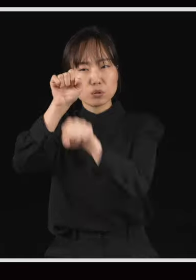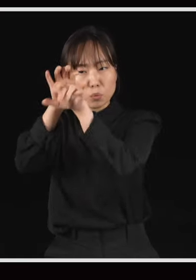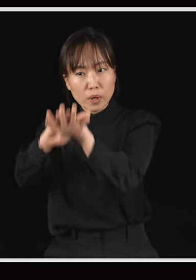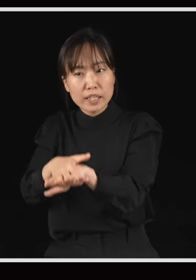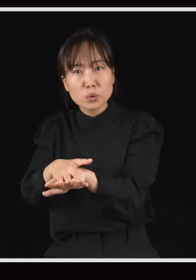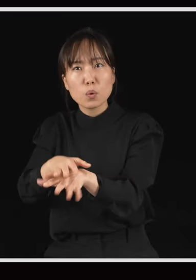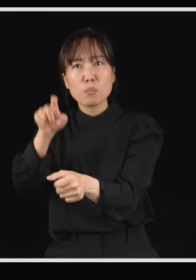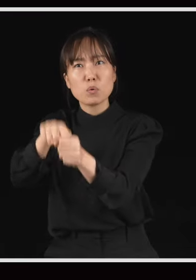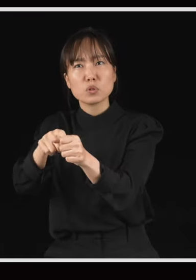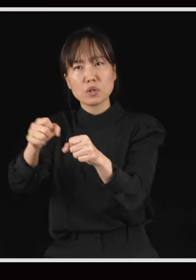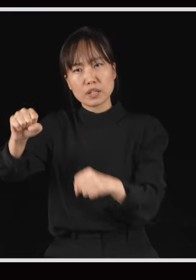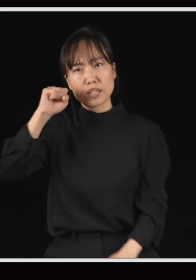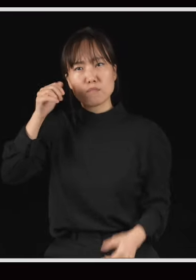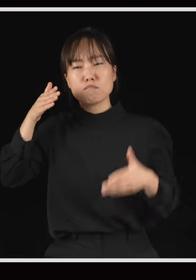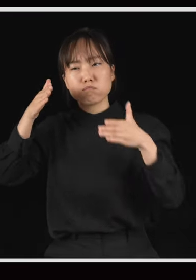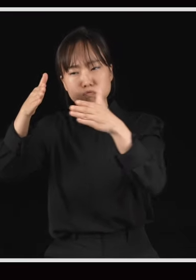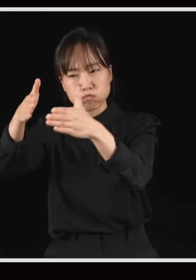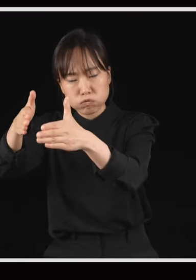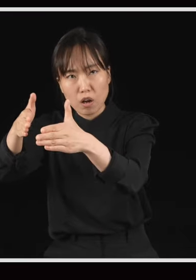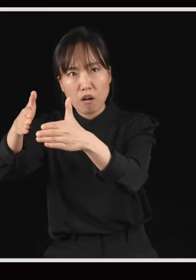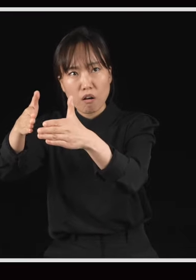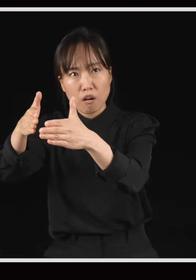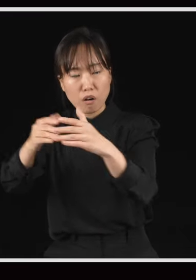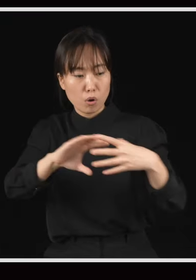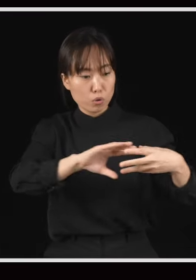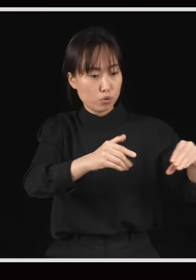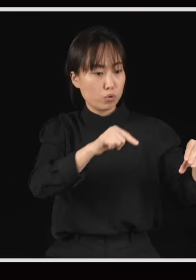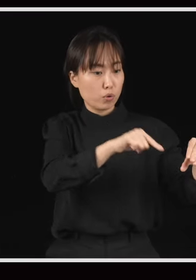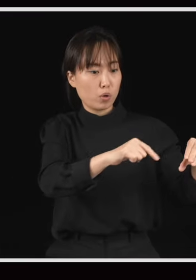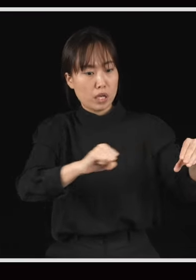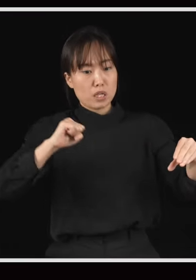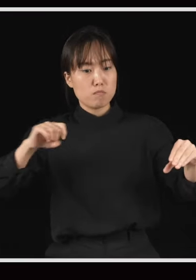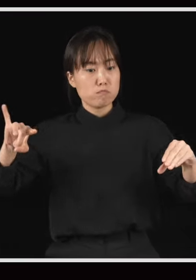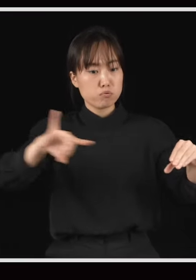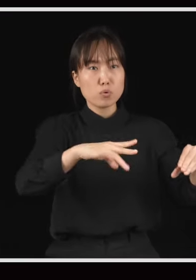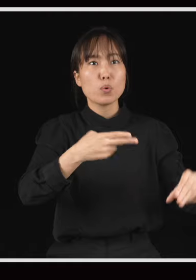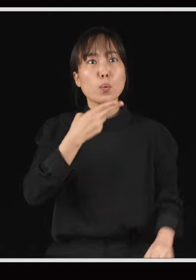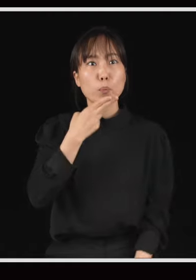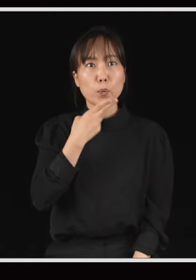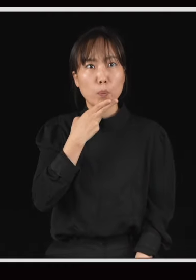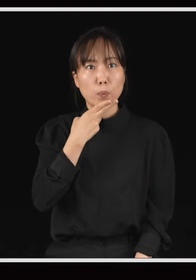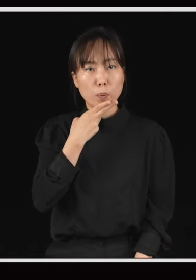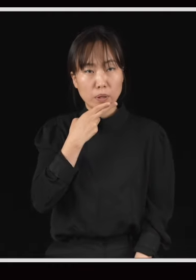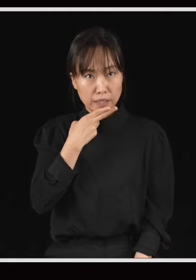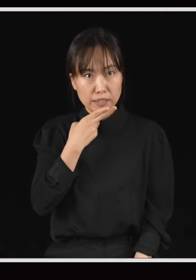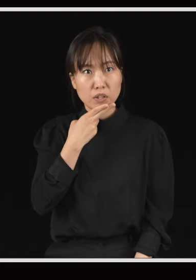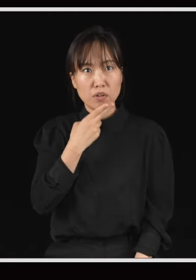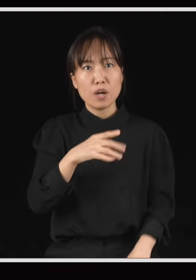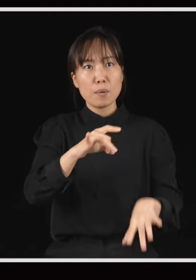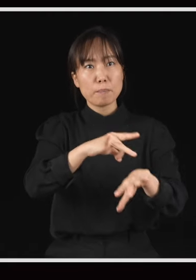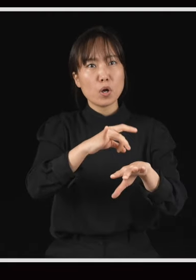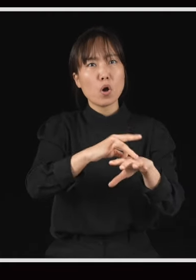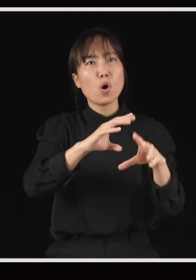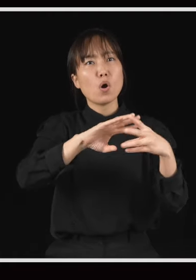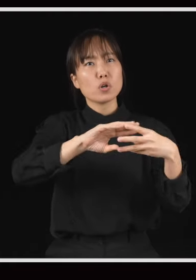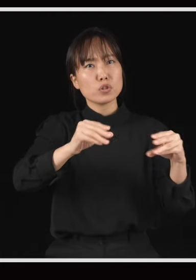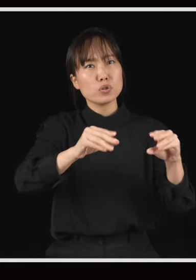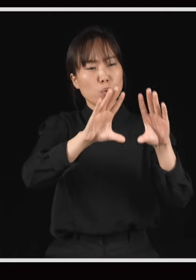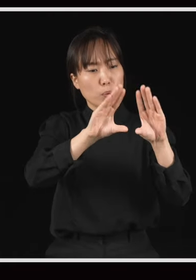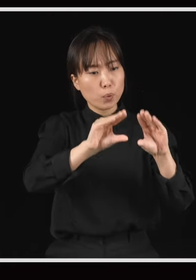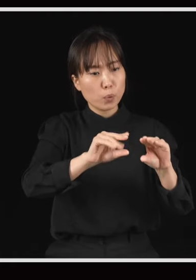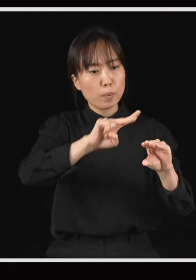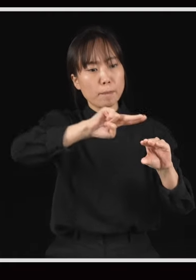당장 에너지를 그 스트레스를 처리하는 데 써야 되는 거잖아요. 그러다 보니까 근육으로 에너지를 안 보냅니다. 그러니까 뼈, 근육 이런 걸 녹여서